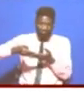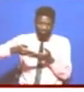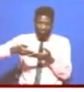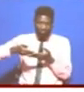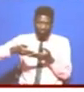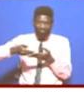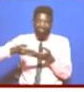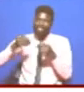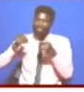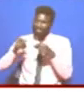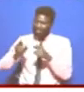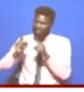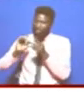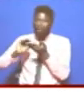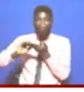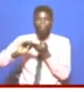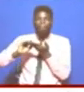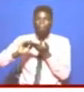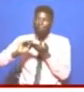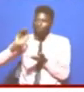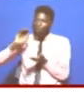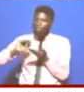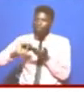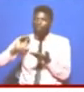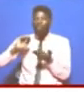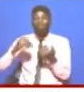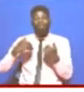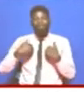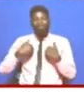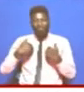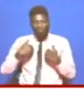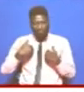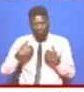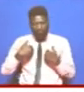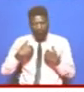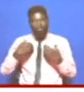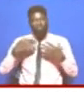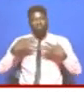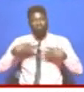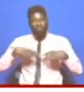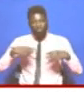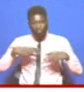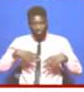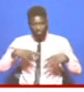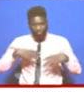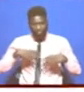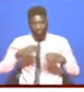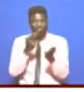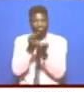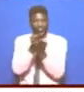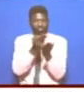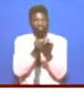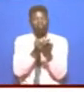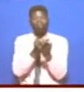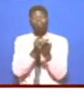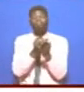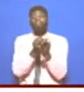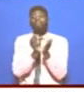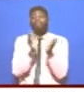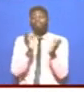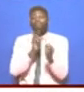there have been more patients attended to by public hospitals than by private hospitals, and